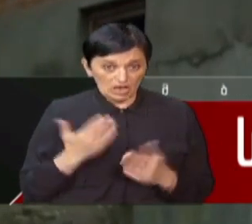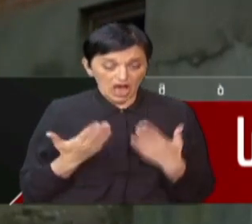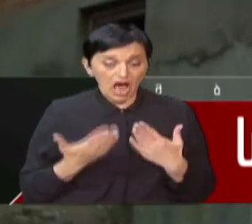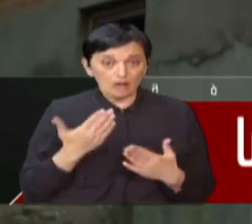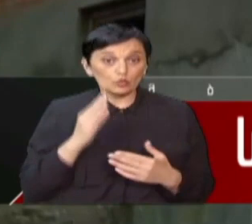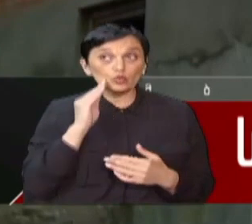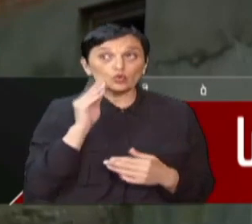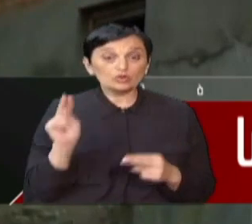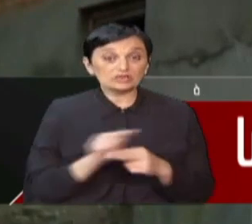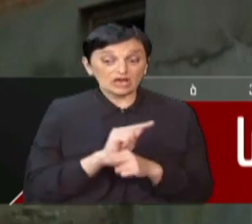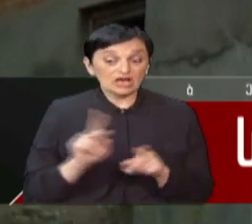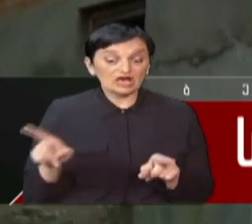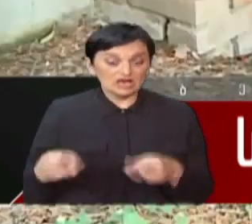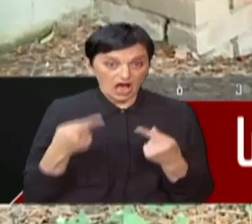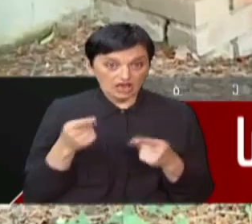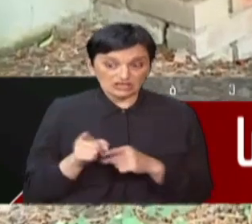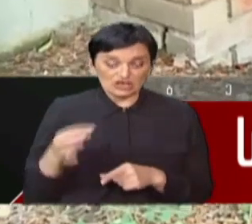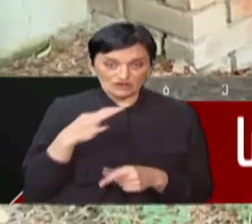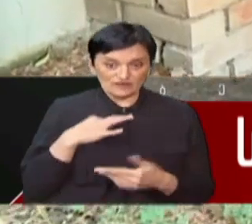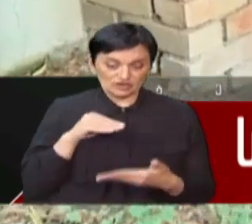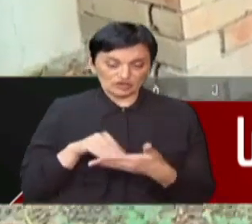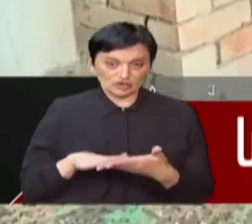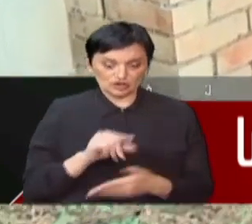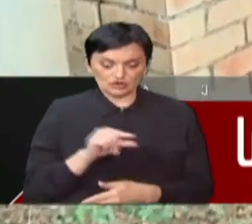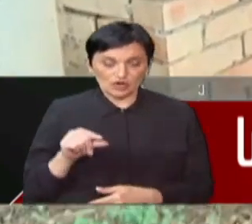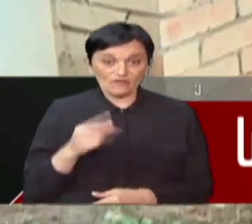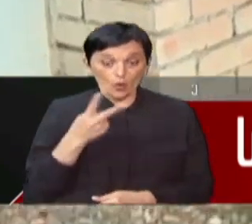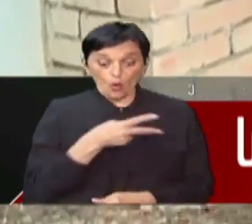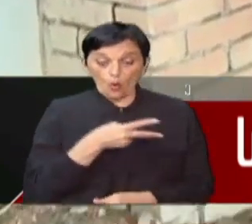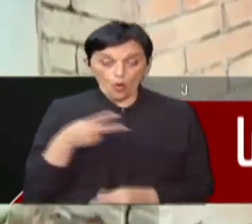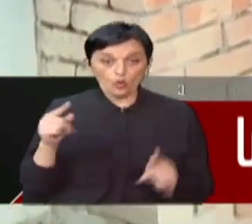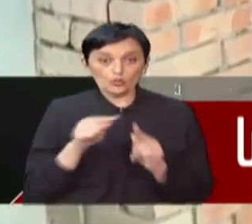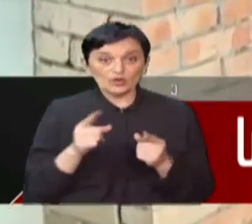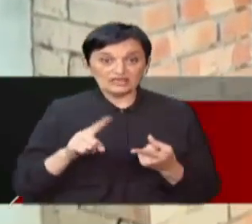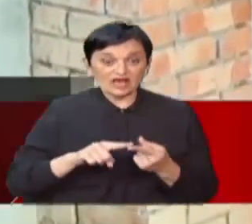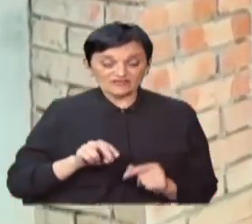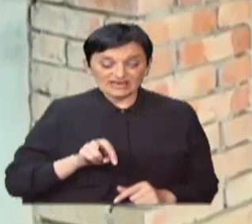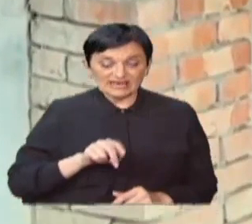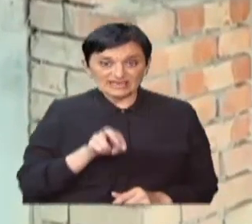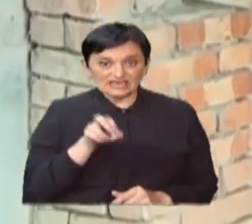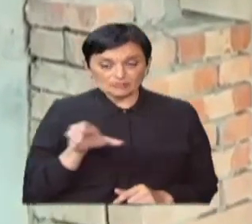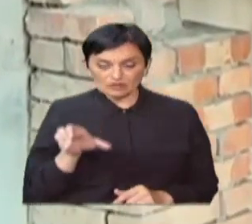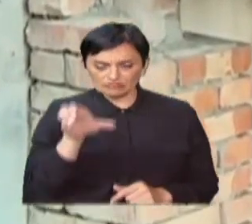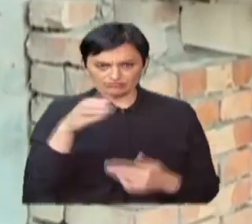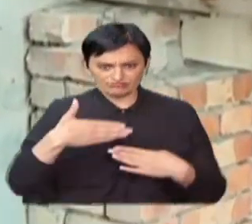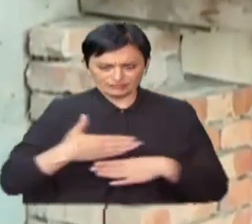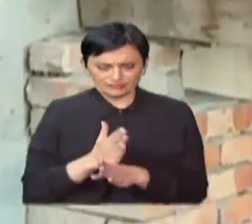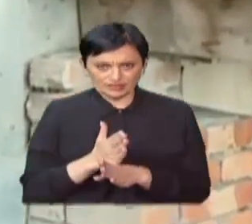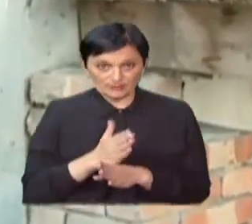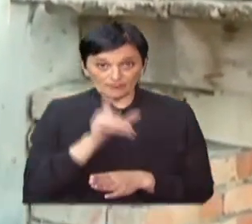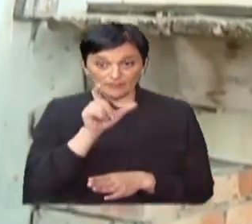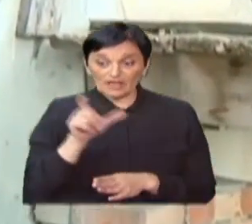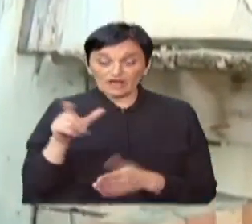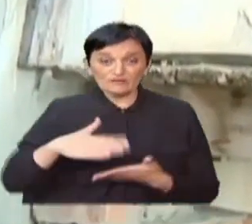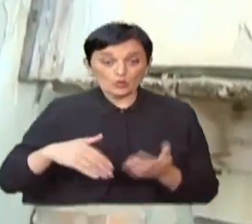ალბათ როდესაც გაკეთდება ასეც გითხრეს. Მუზეუმის ორ სართულშორის დამაკავშირებელი კიბის მოაჯირი დამტრეულია. Აშკარაა, რომ